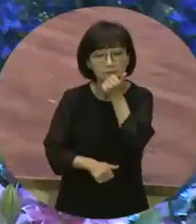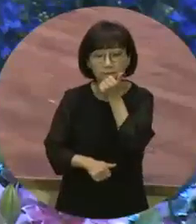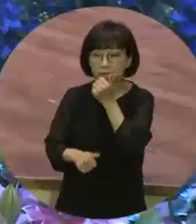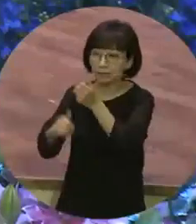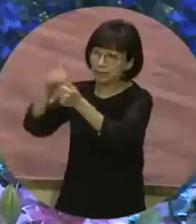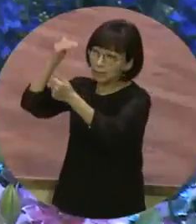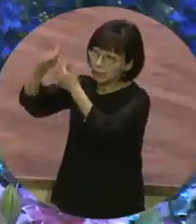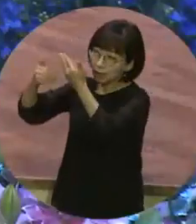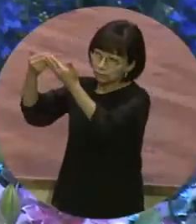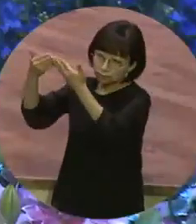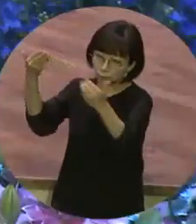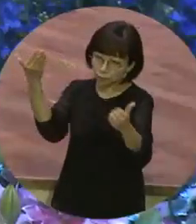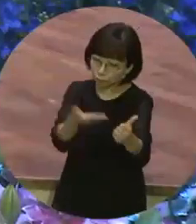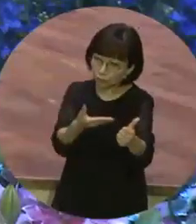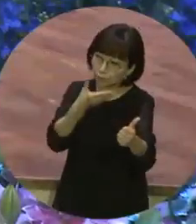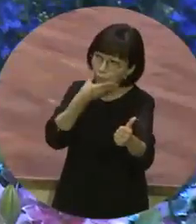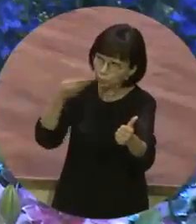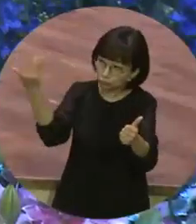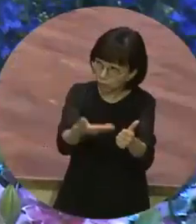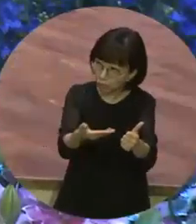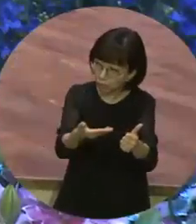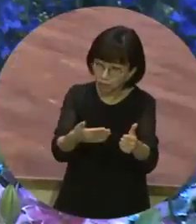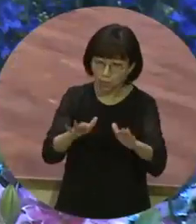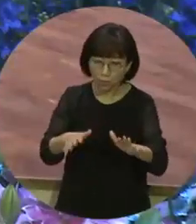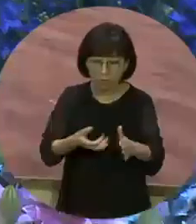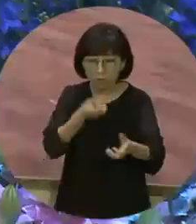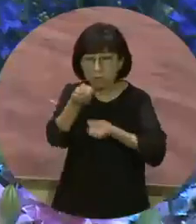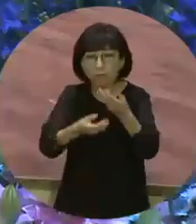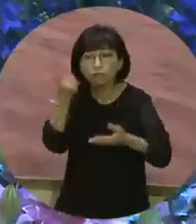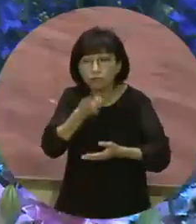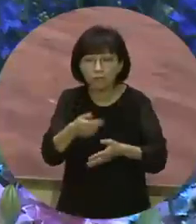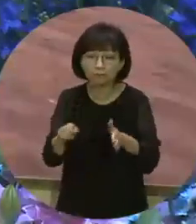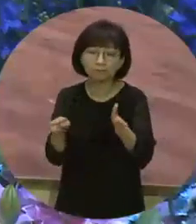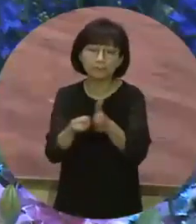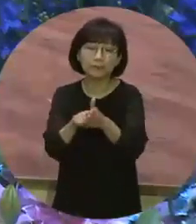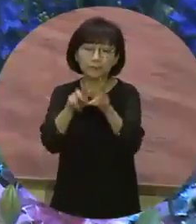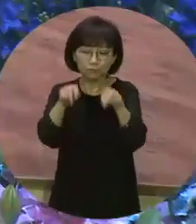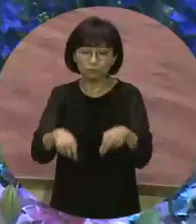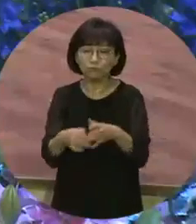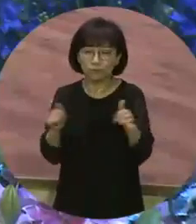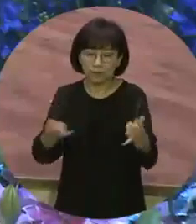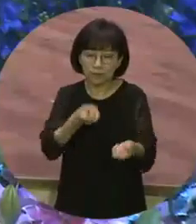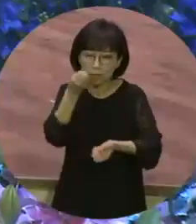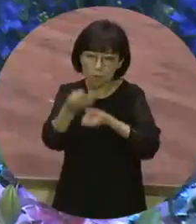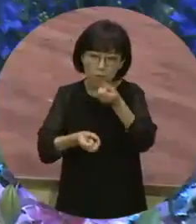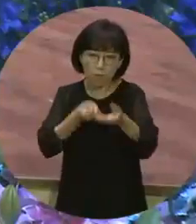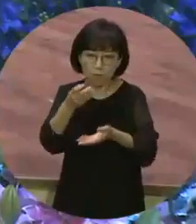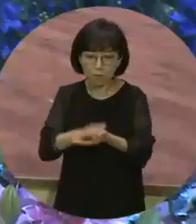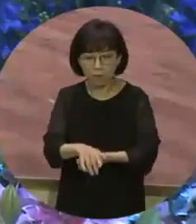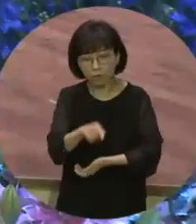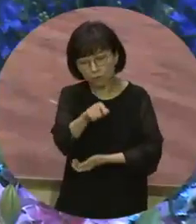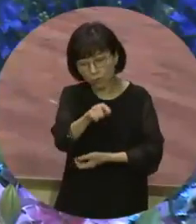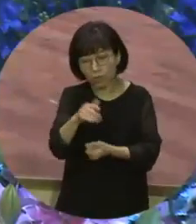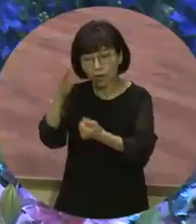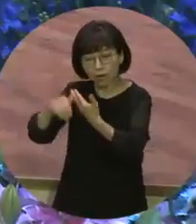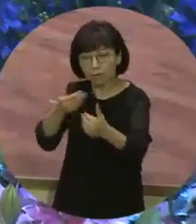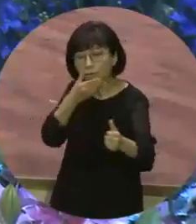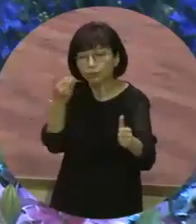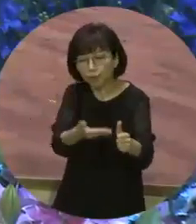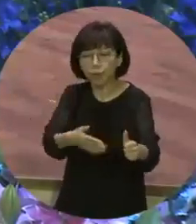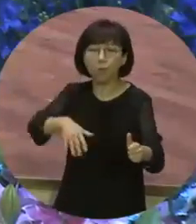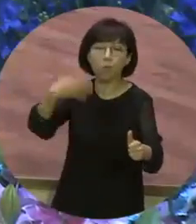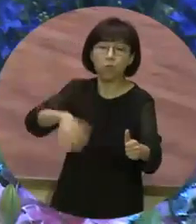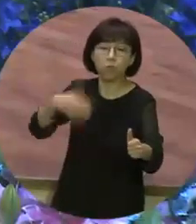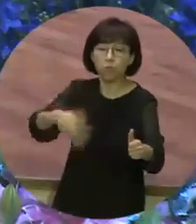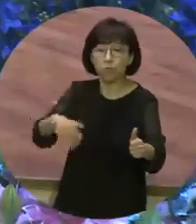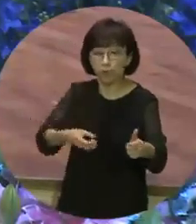것을 불신자들이 고백하고 있잖아요. 이삭이 지금 고백한 게 아니에요. 불신자들이 고백해요. 이런